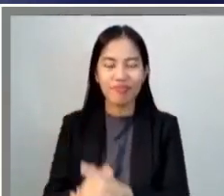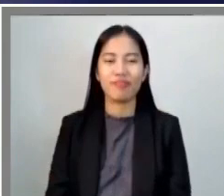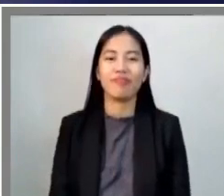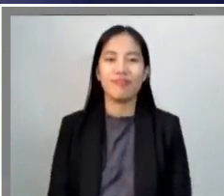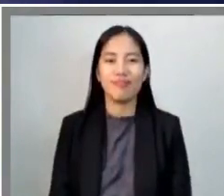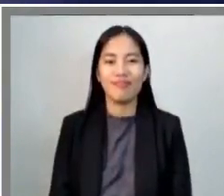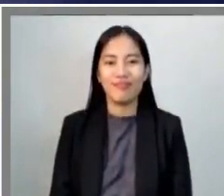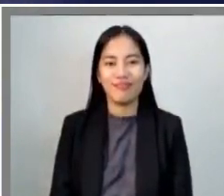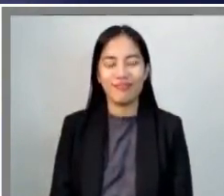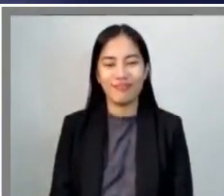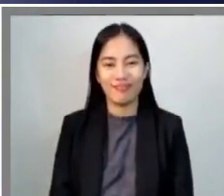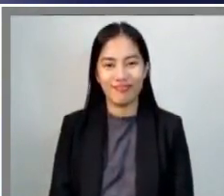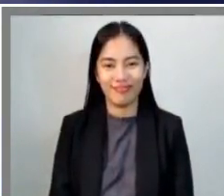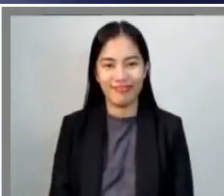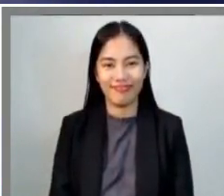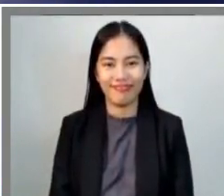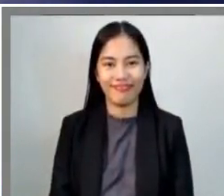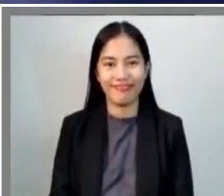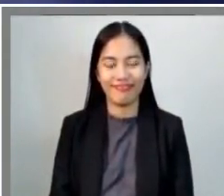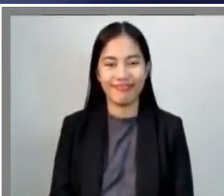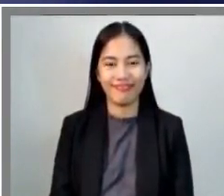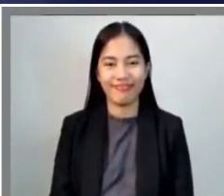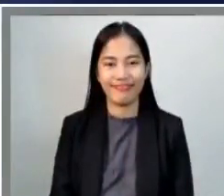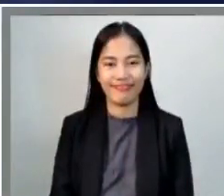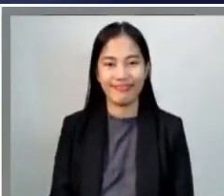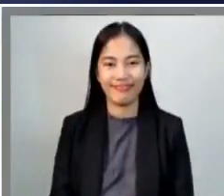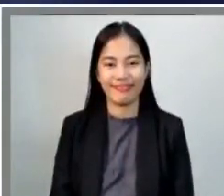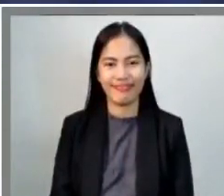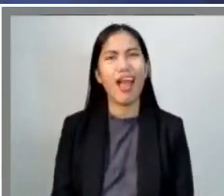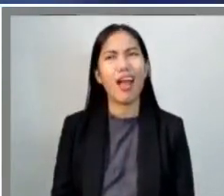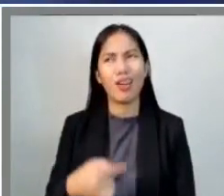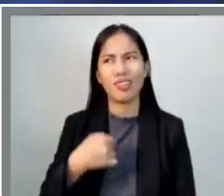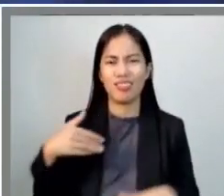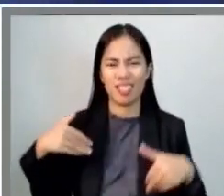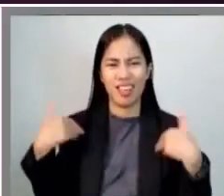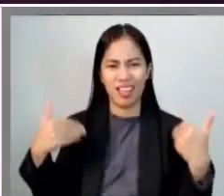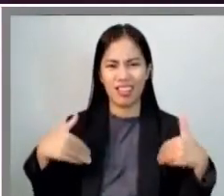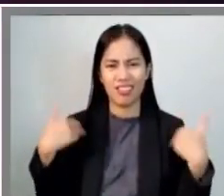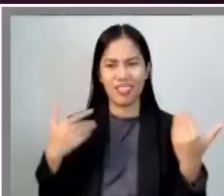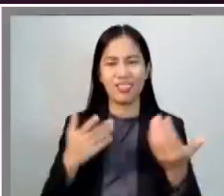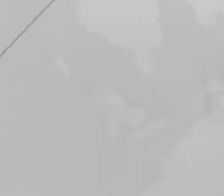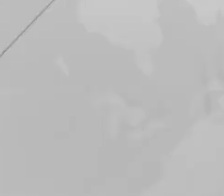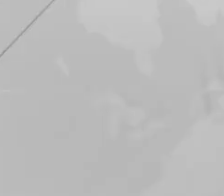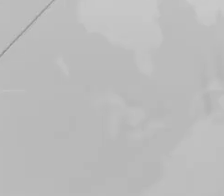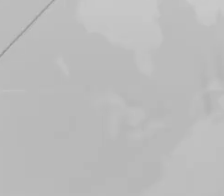Okay. Oo naman, bata pa ako noon eh. Ikaw naman.